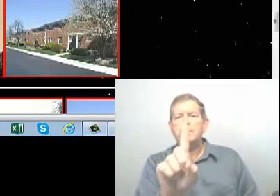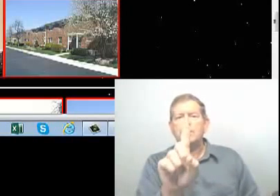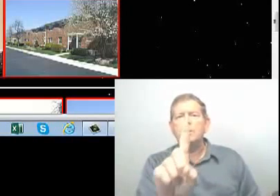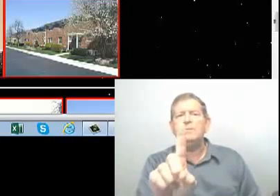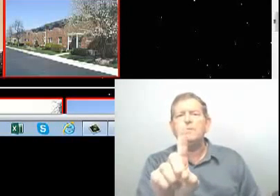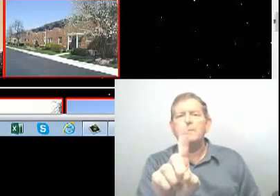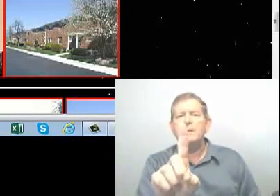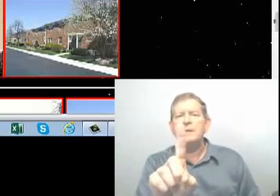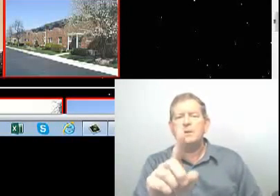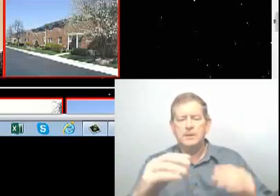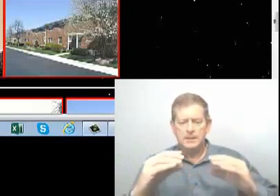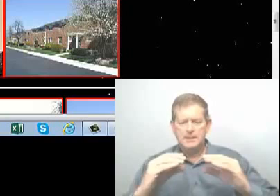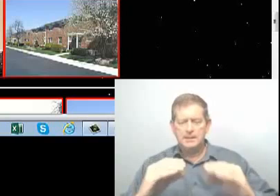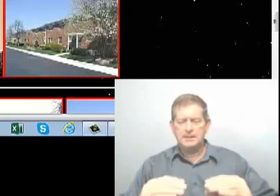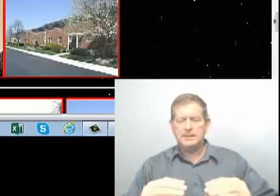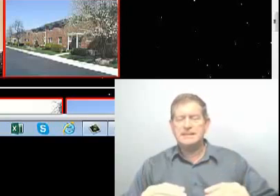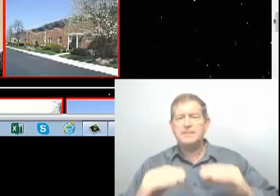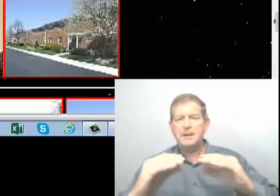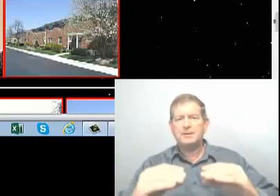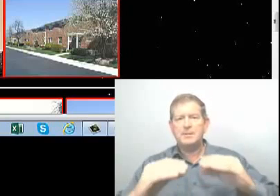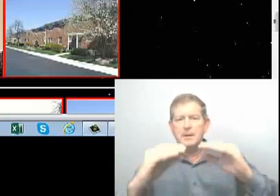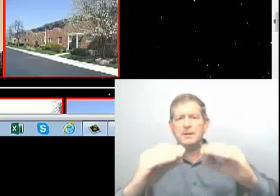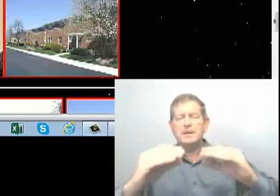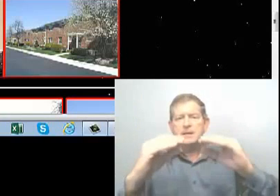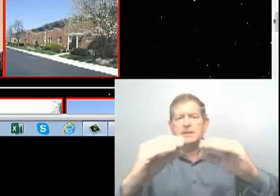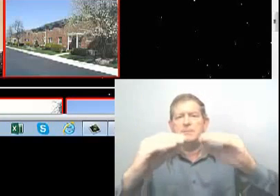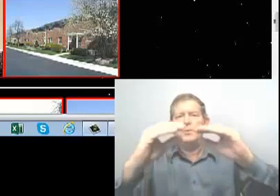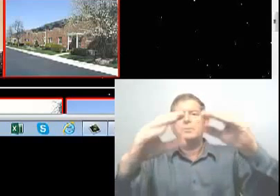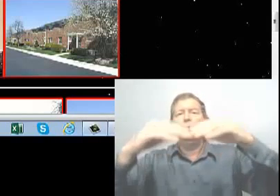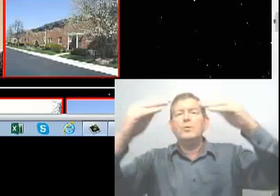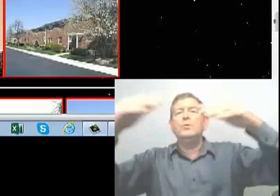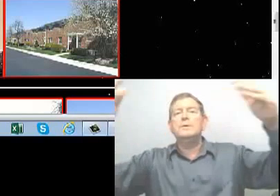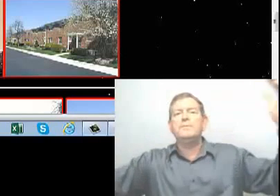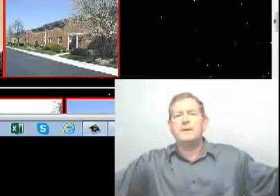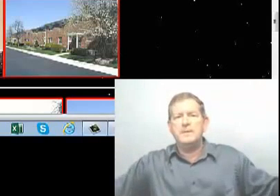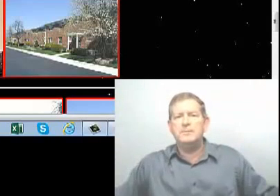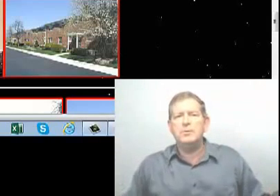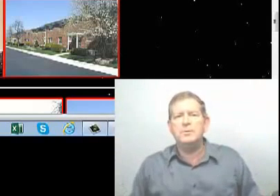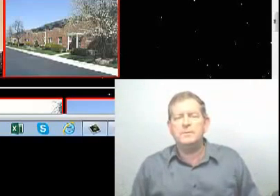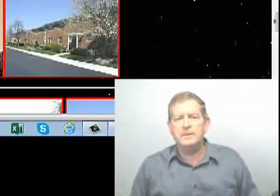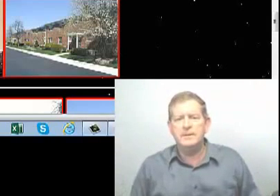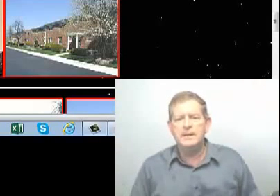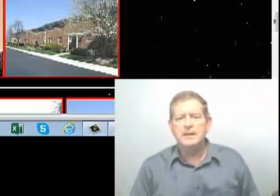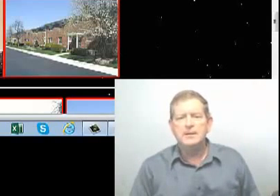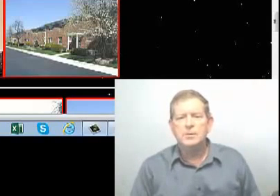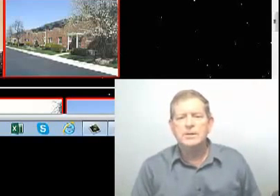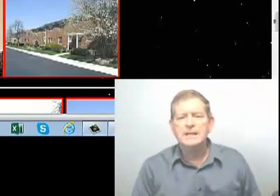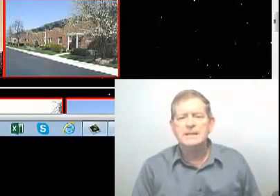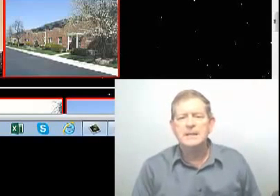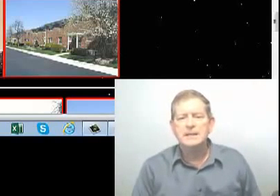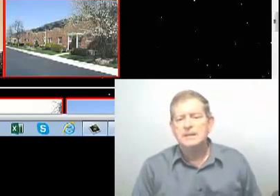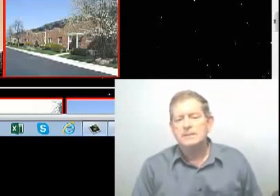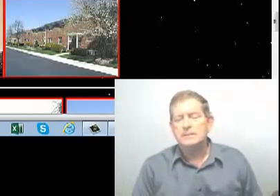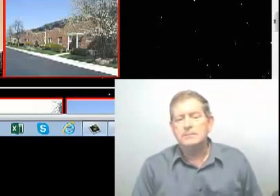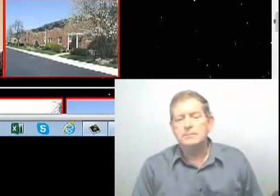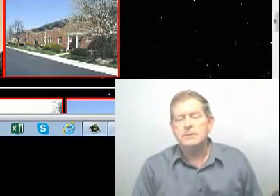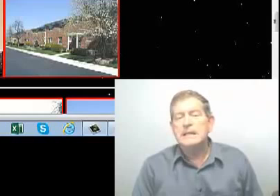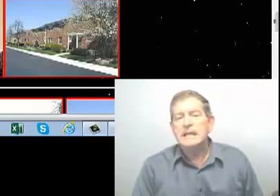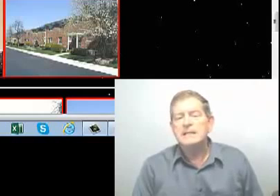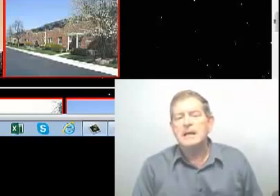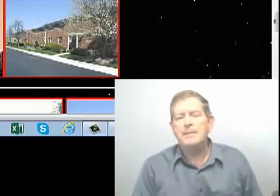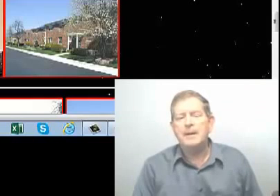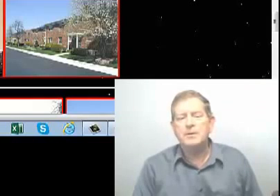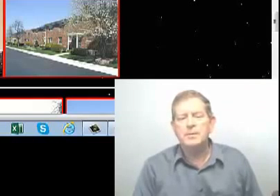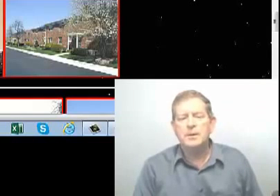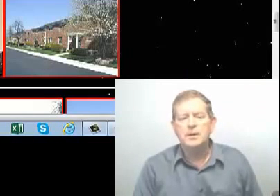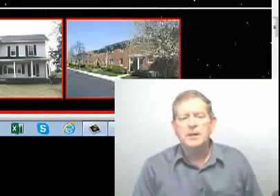maison, c'est pour une famille. Des appartements, c'est pour beaucoup de familles. Beaucoup de familles. Donc ça, c'est